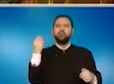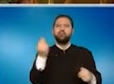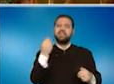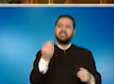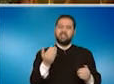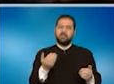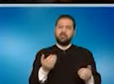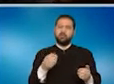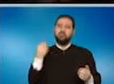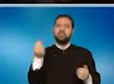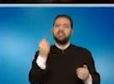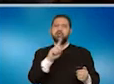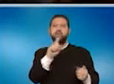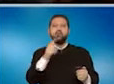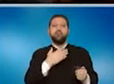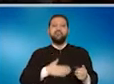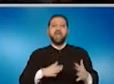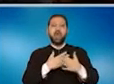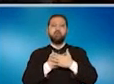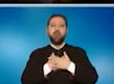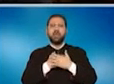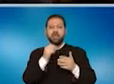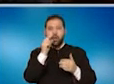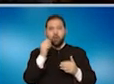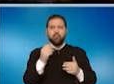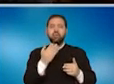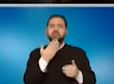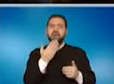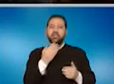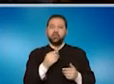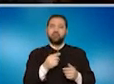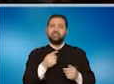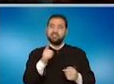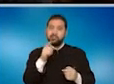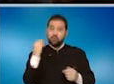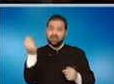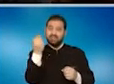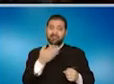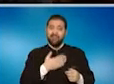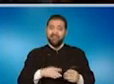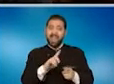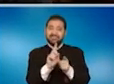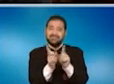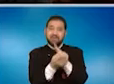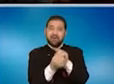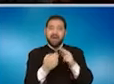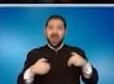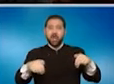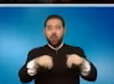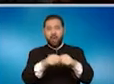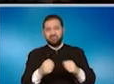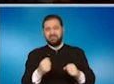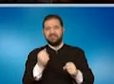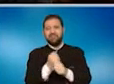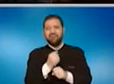parte. Deci, foarte important e lucrul acesta. Cărțile, dacă nu dau oameni